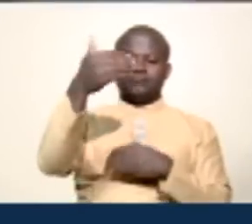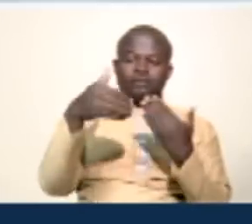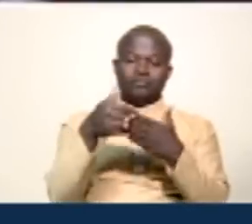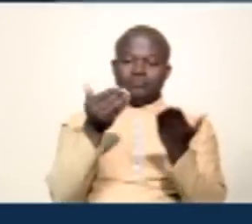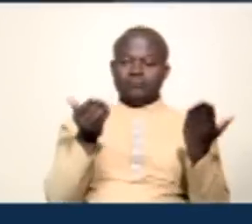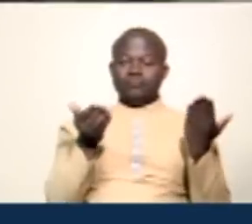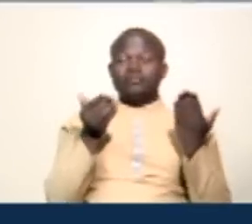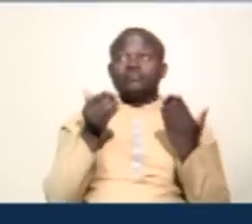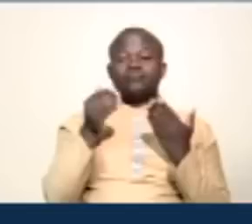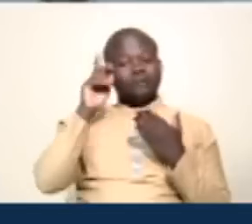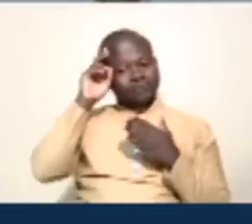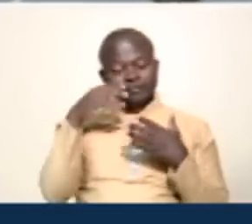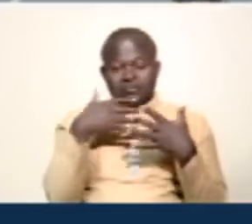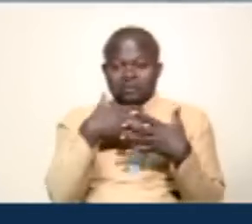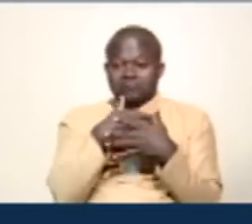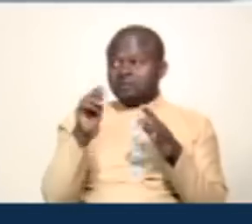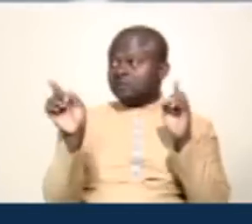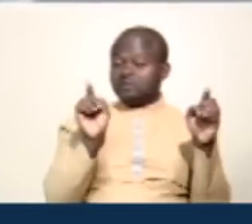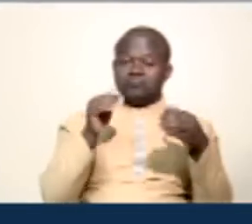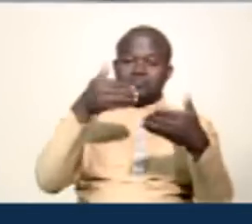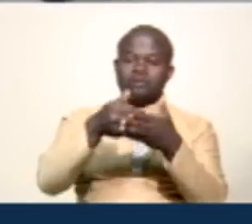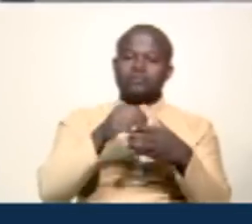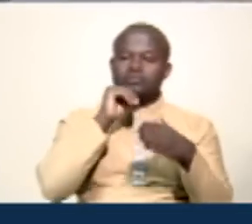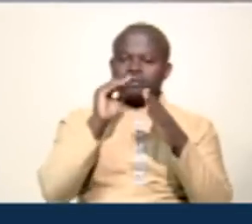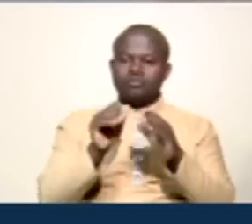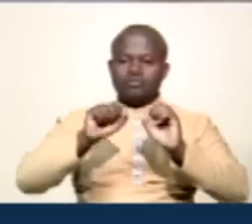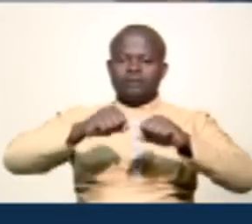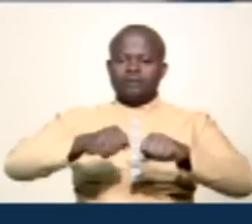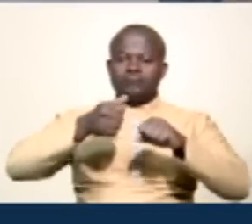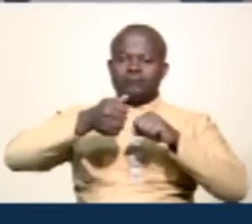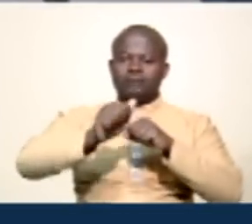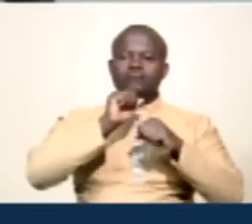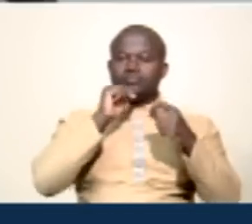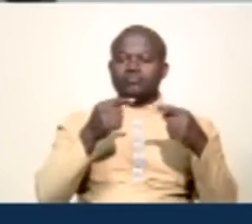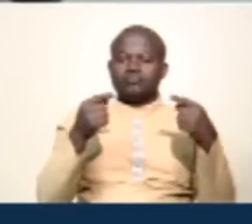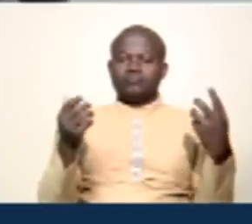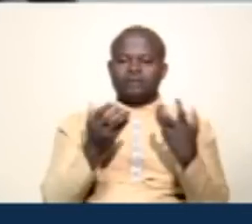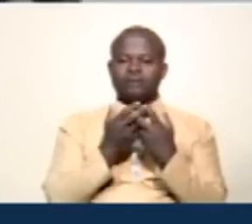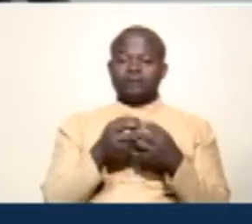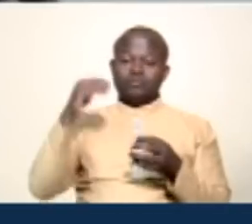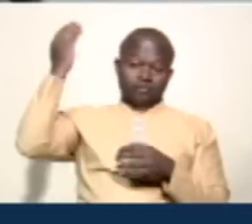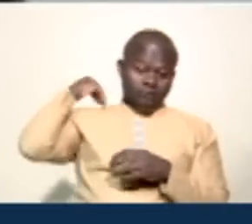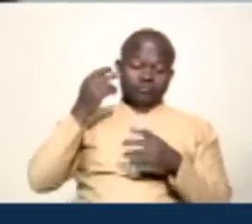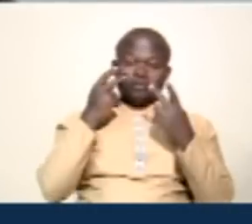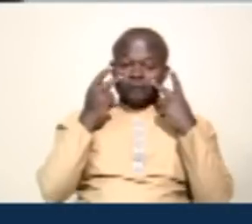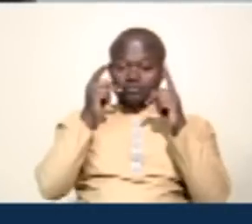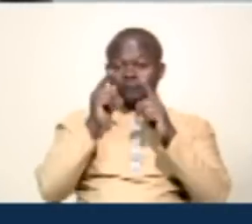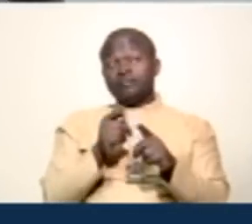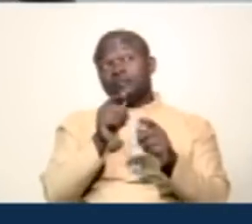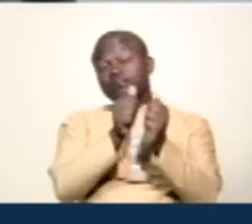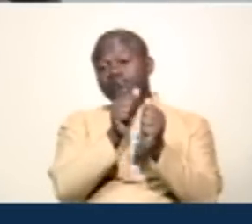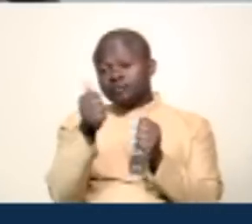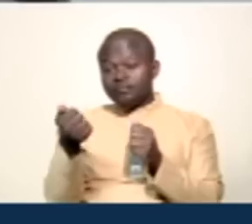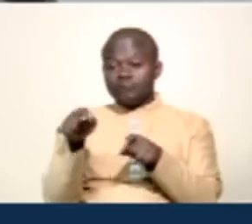aho urwikekwe no kwishushanya byagezaho ntawatwaraga kuri moto ye uwo badahuje ubwoko. Kera byabagaho umuntu akajya azakareba mwene